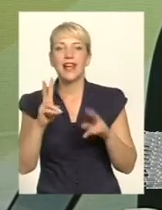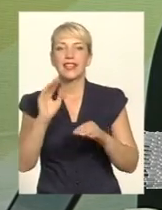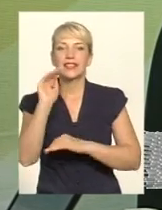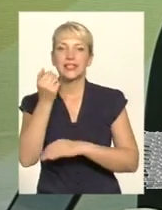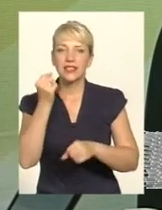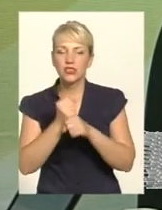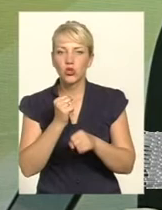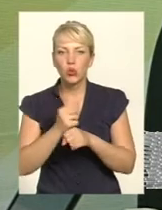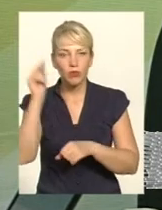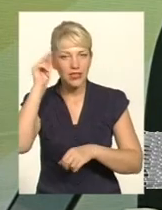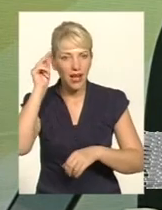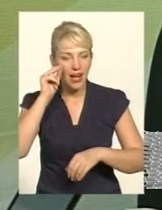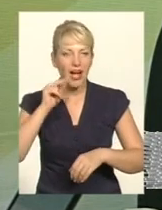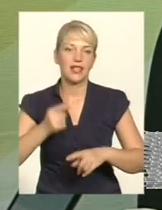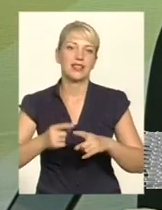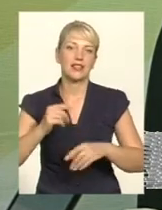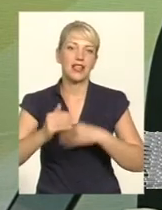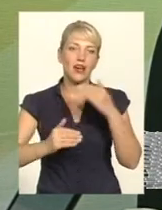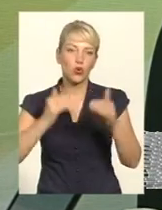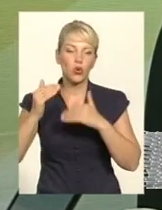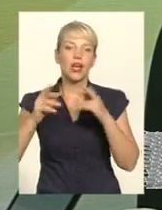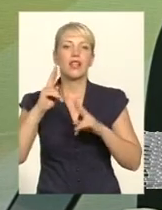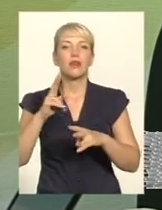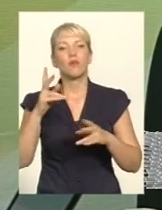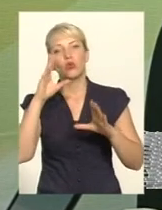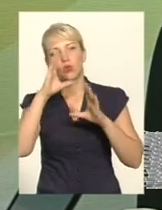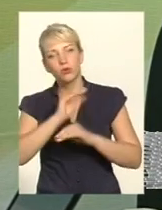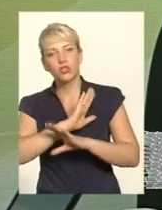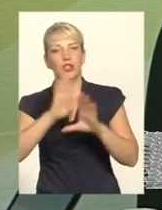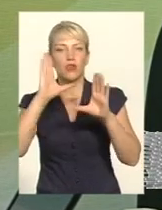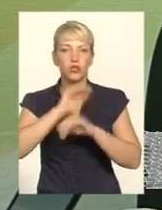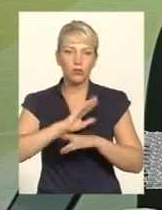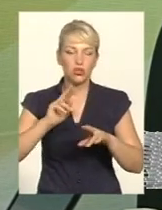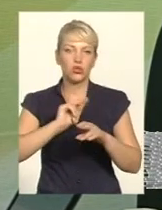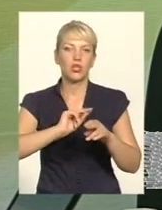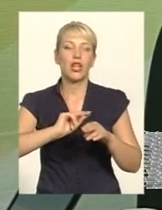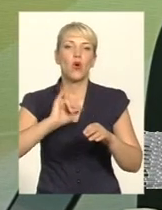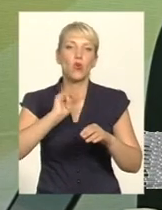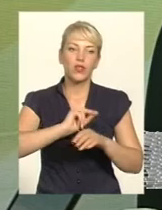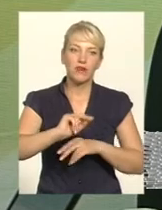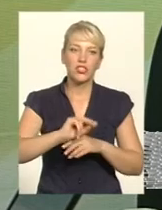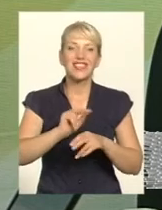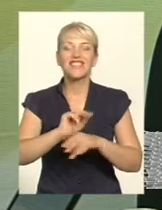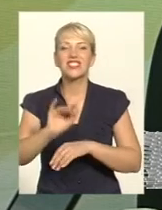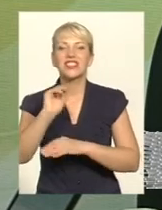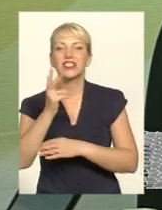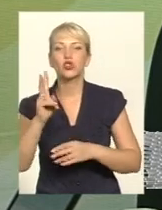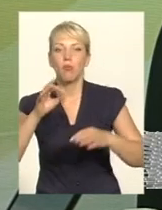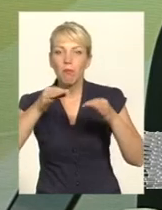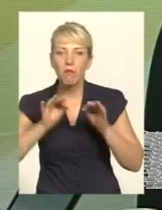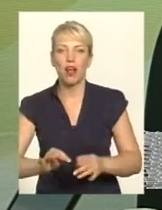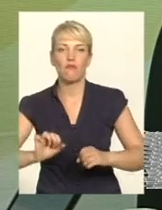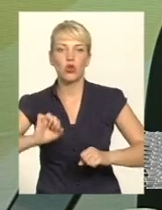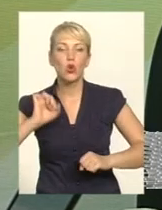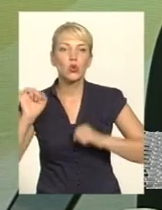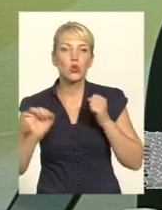кар'єру, як успішною чи неуспішною вона буде в навчанні. Навчити її дружити, правильно дружити, щоб це були справжні друзі, а